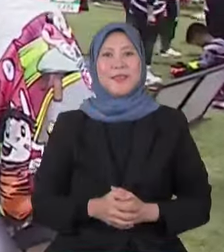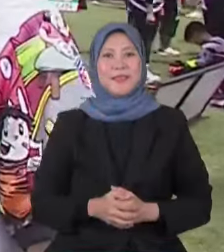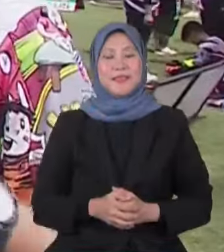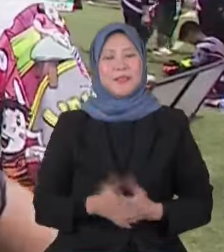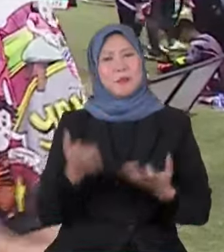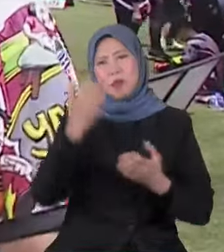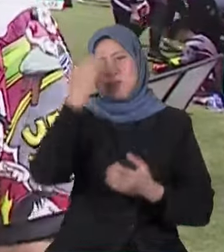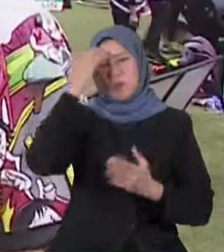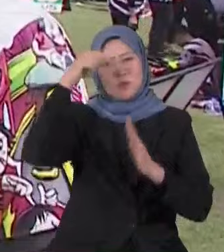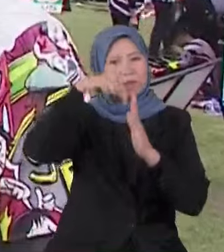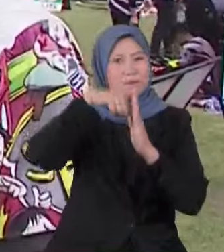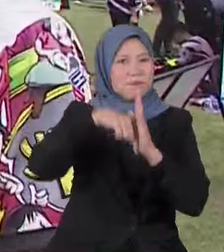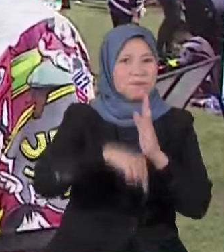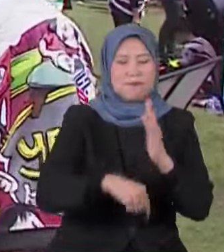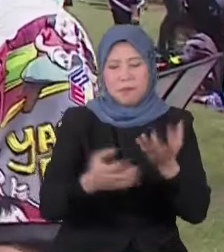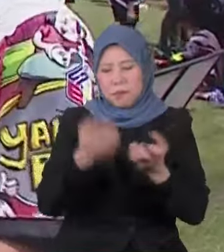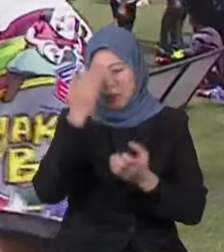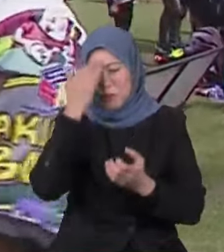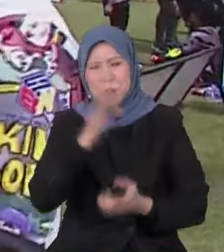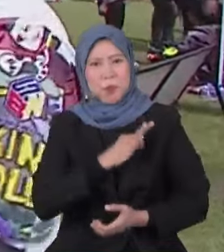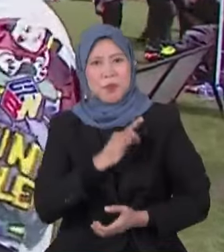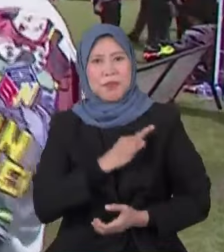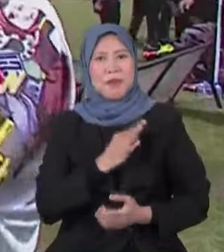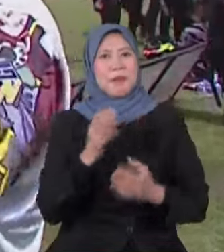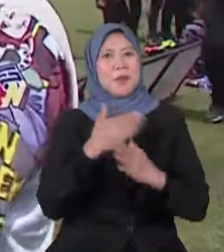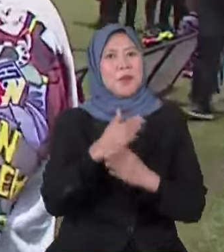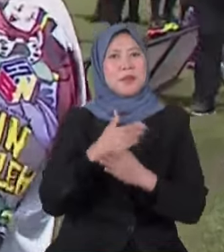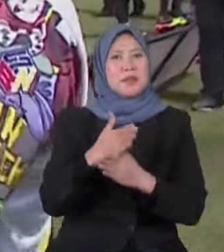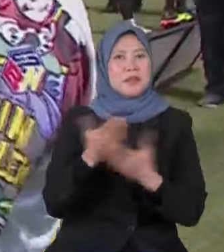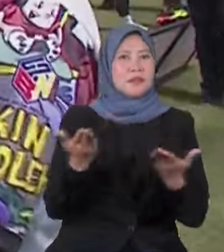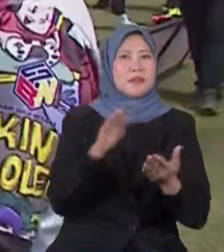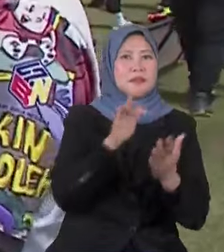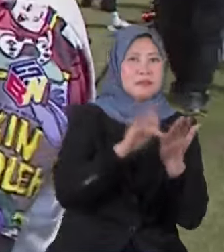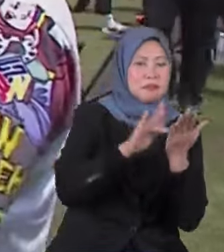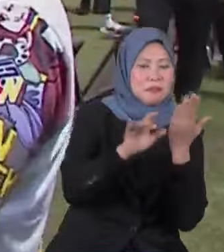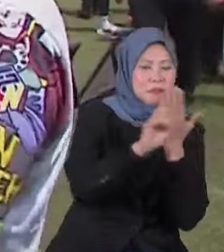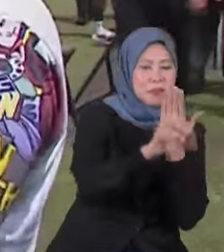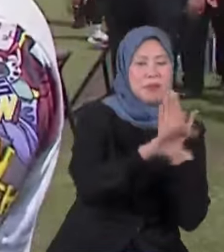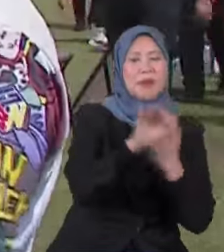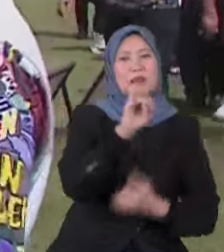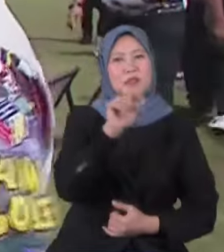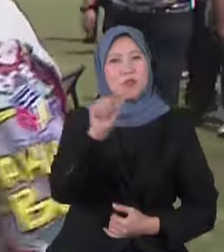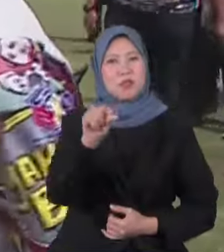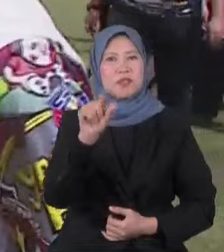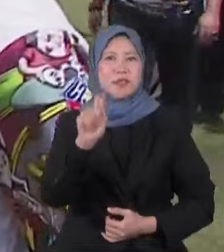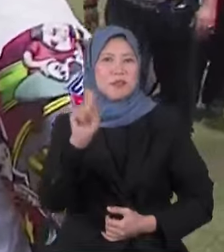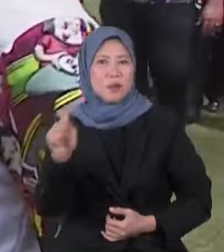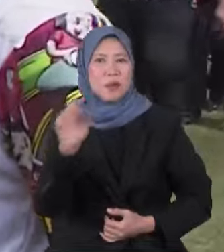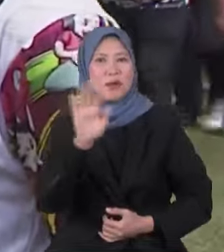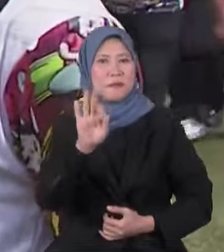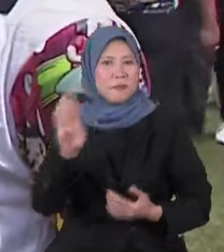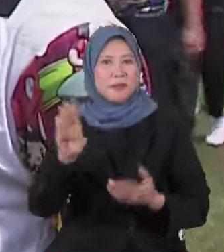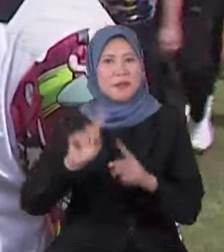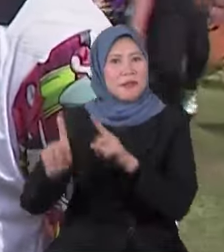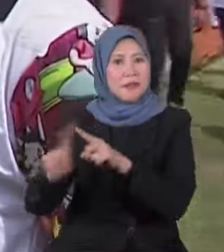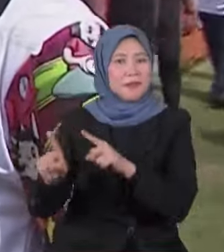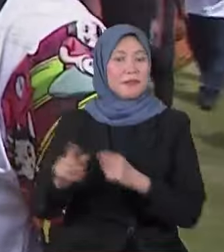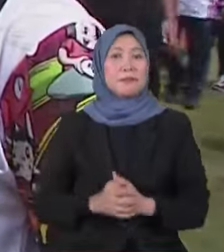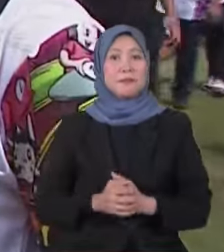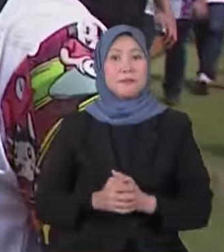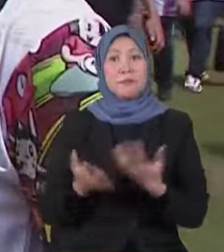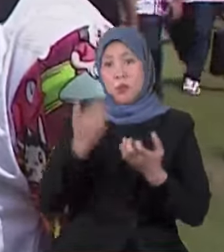ingin ketahui maklumat yang lebih lanjut, adakah perkongsian di media sosial seperti Instagram, TikTok, Facebook mungkin? Okey, ya. Yeah. Kalau nak tahu